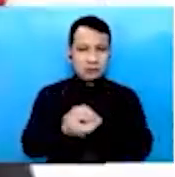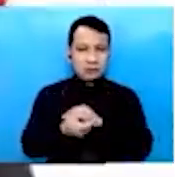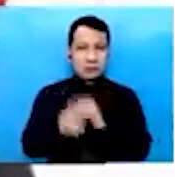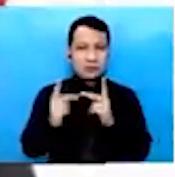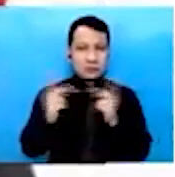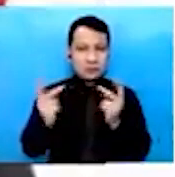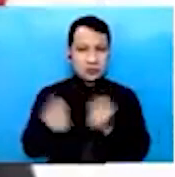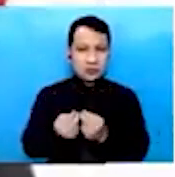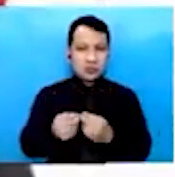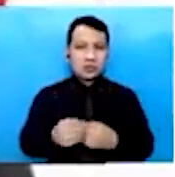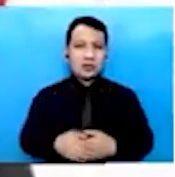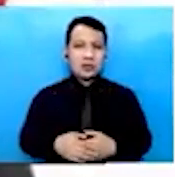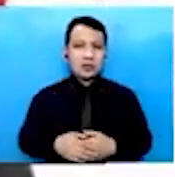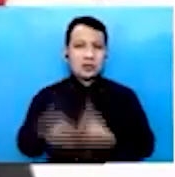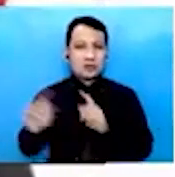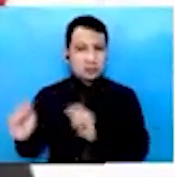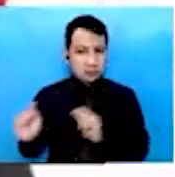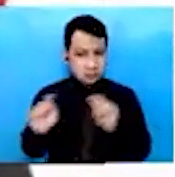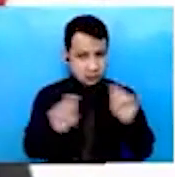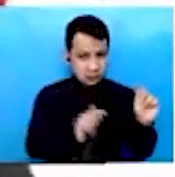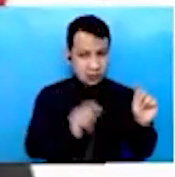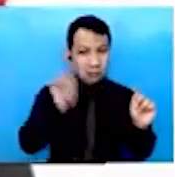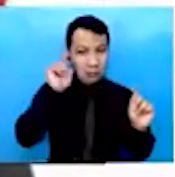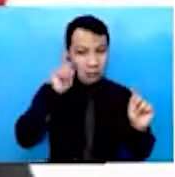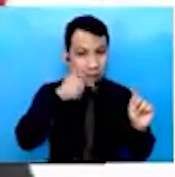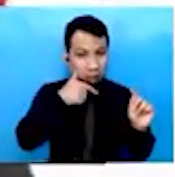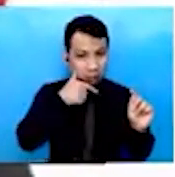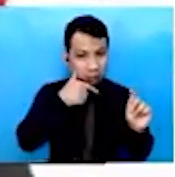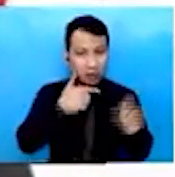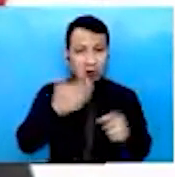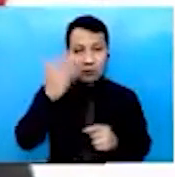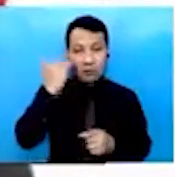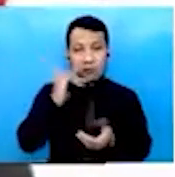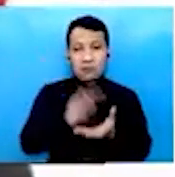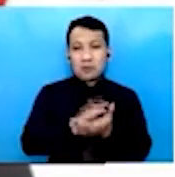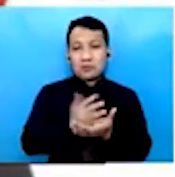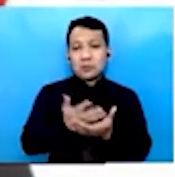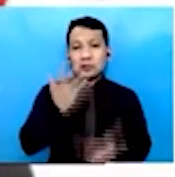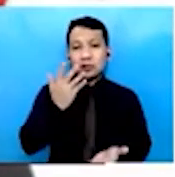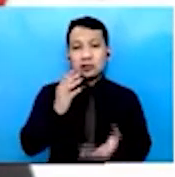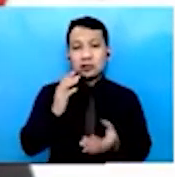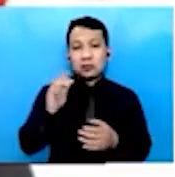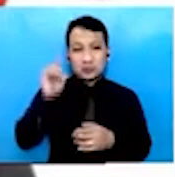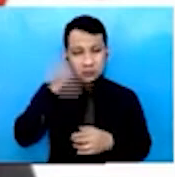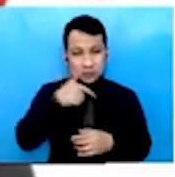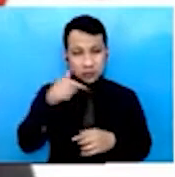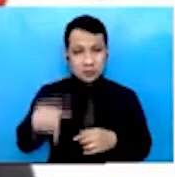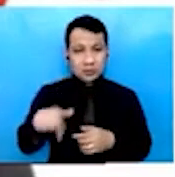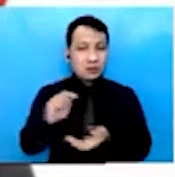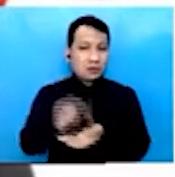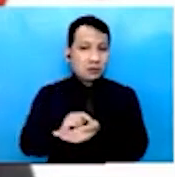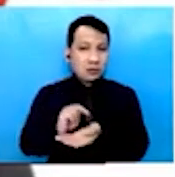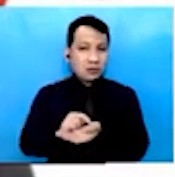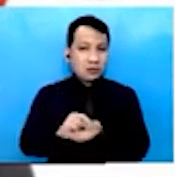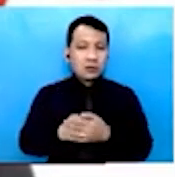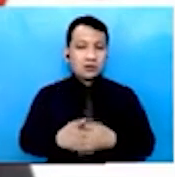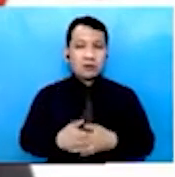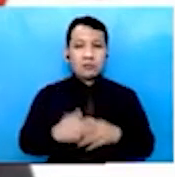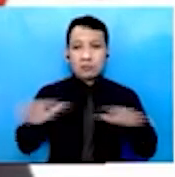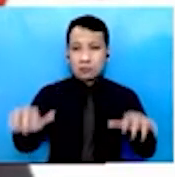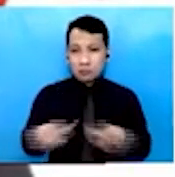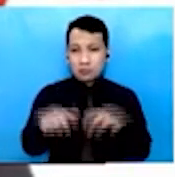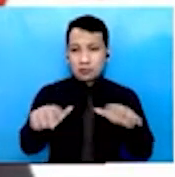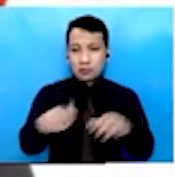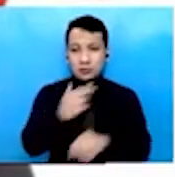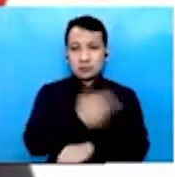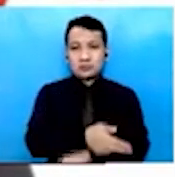naman, nilipat na lang ng call center kasi mas malaki ang offer sa call center kaysa magtatrabaho dito sa